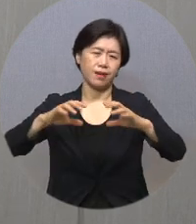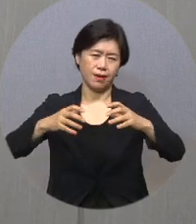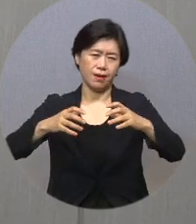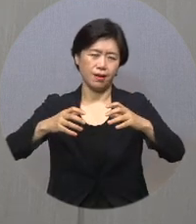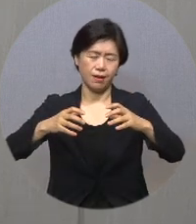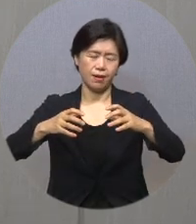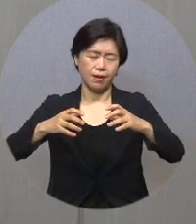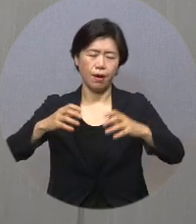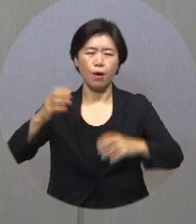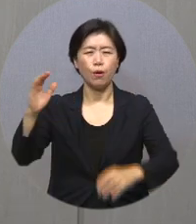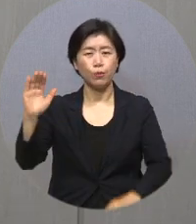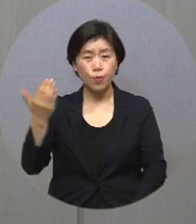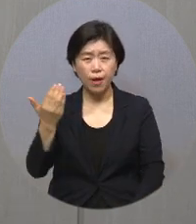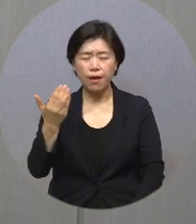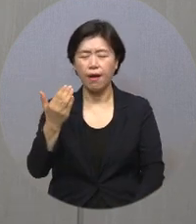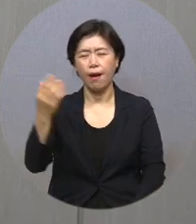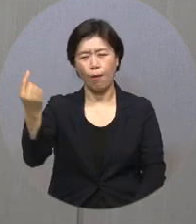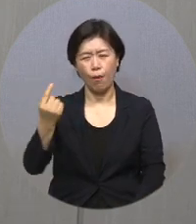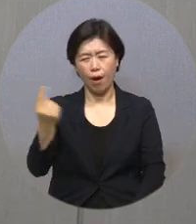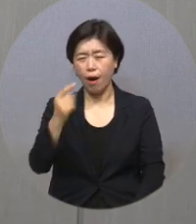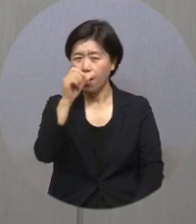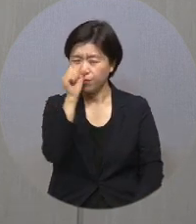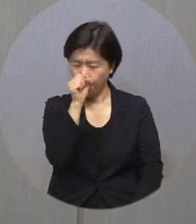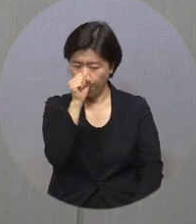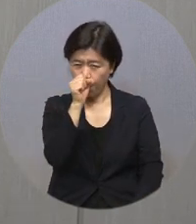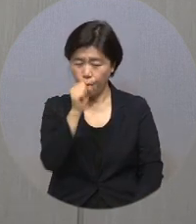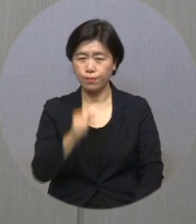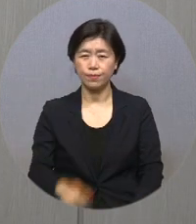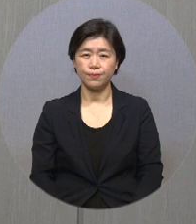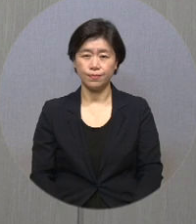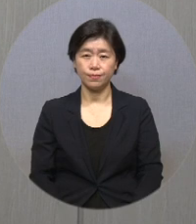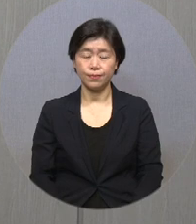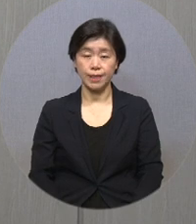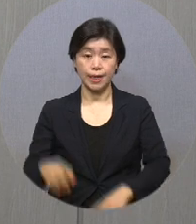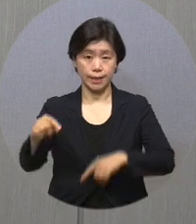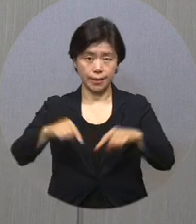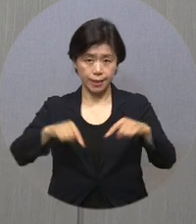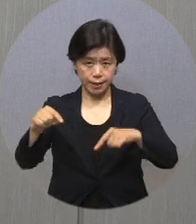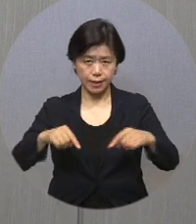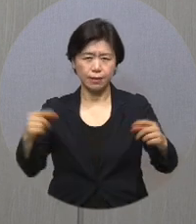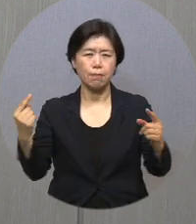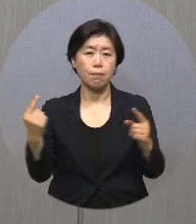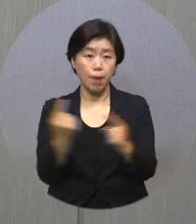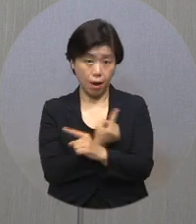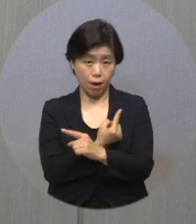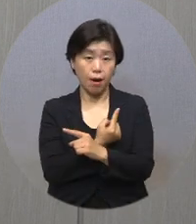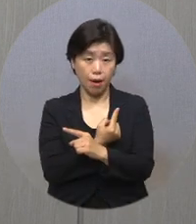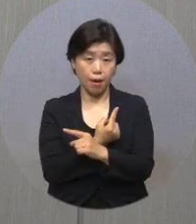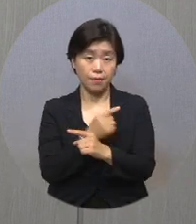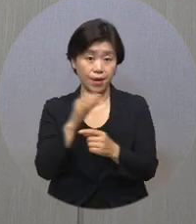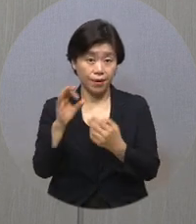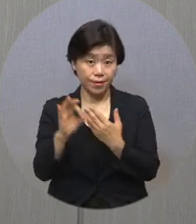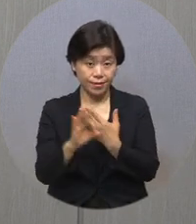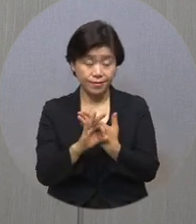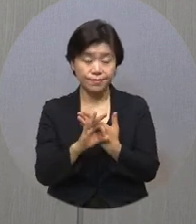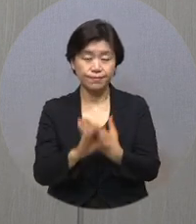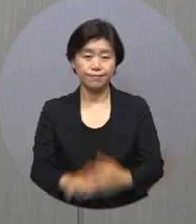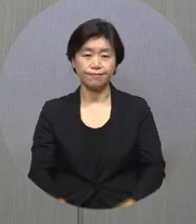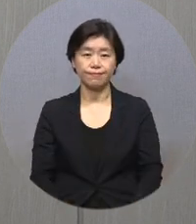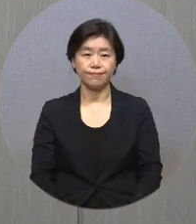세상이 왔으면 좋겠습니다. 정치를 바꿔주면